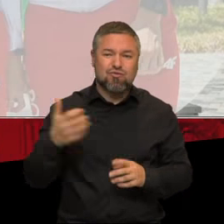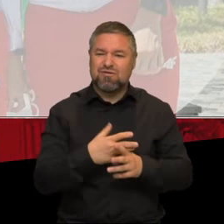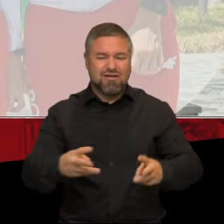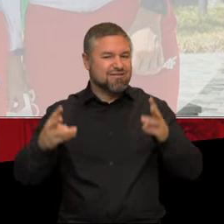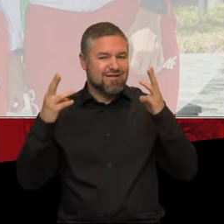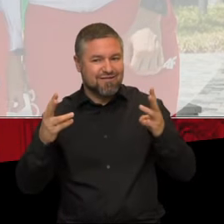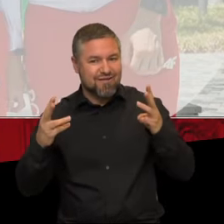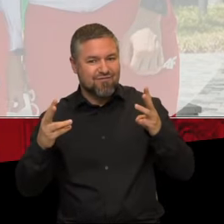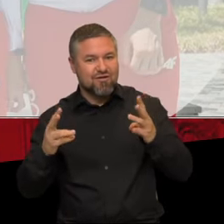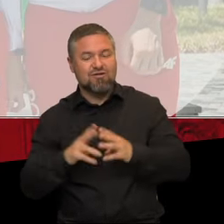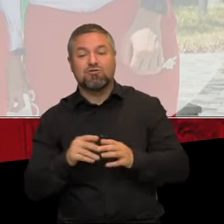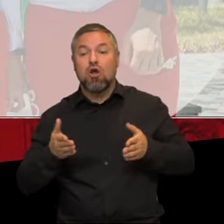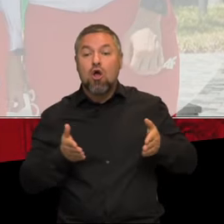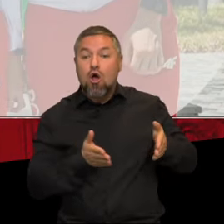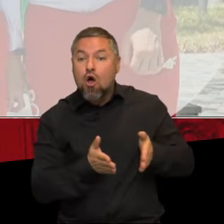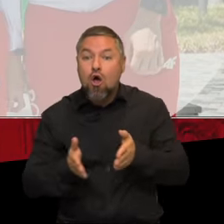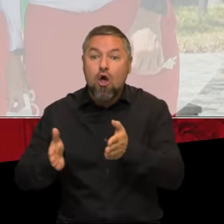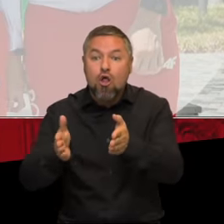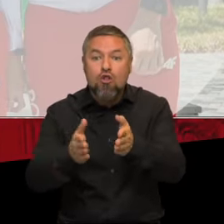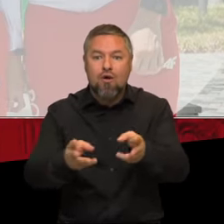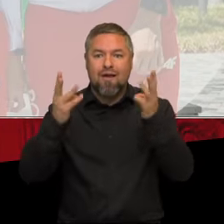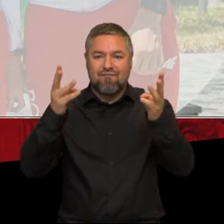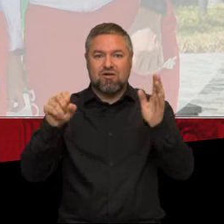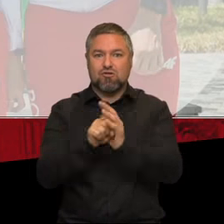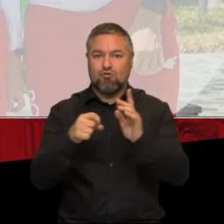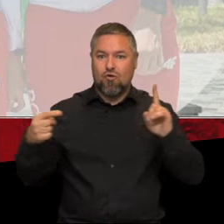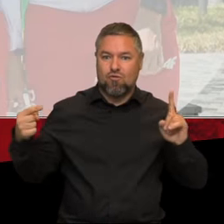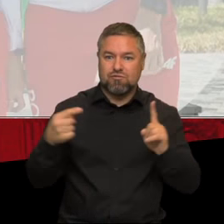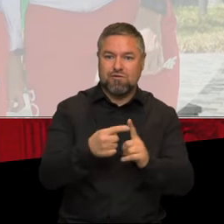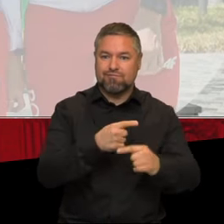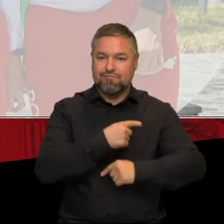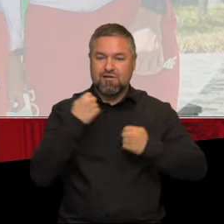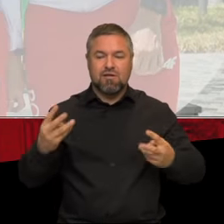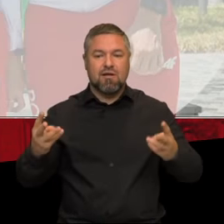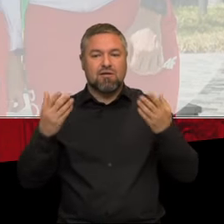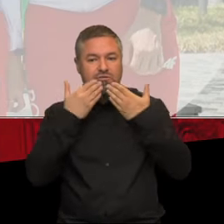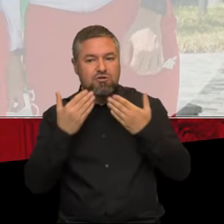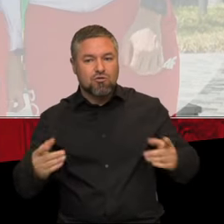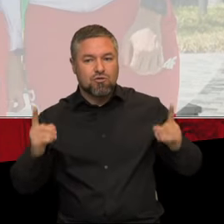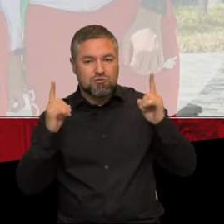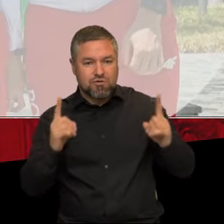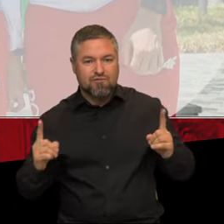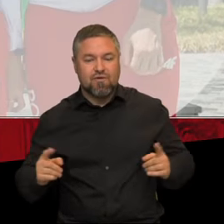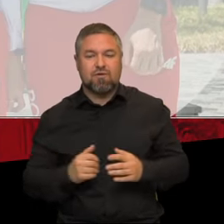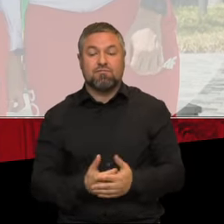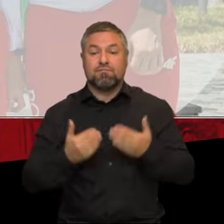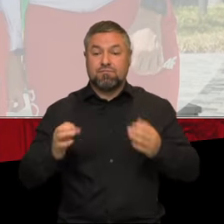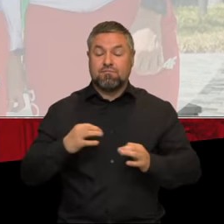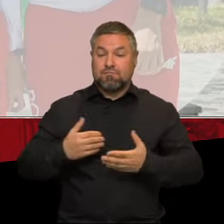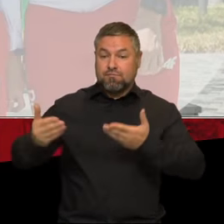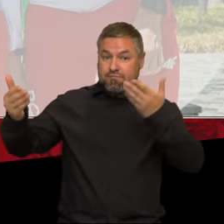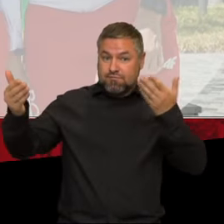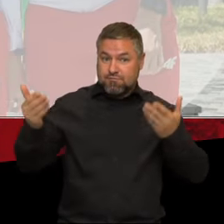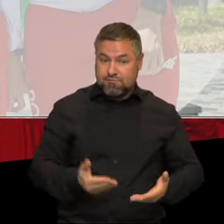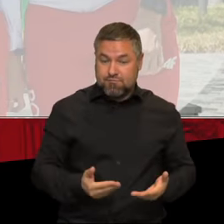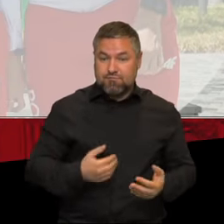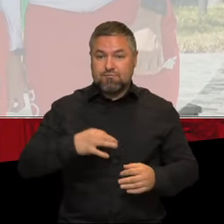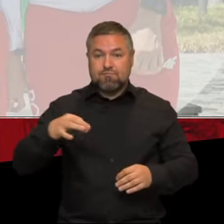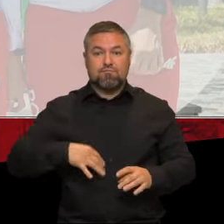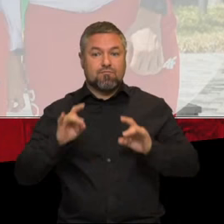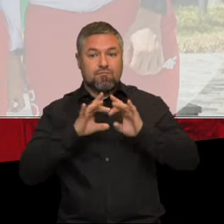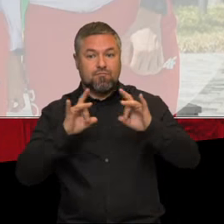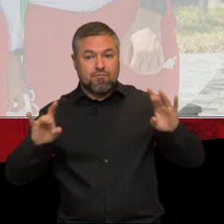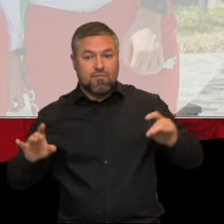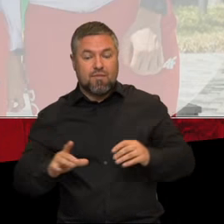najważniejszy, tylko droga prowadząca do tego celu. Także dziękuję bardzo za uwagę i chciałbym w tym momencie zaprosić panią